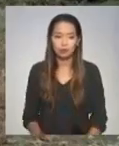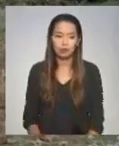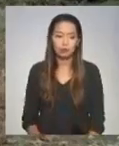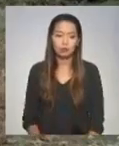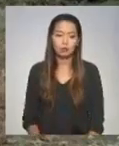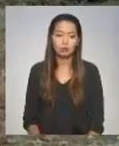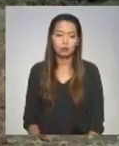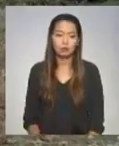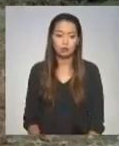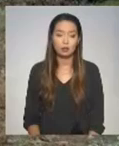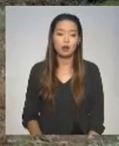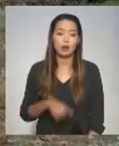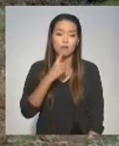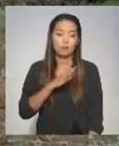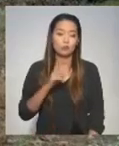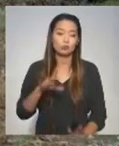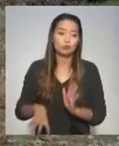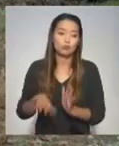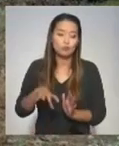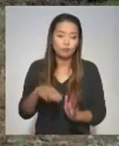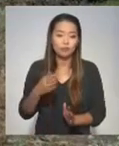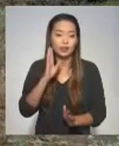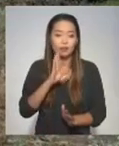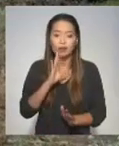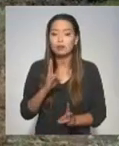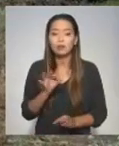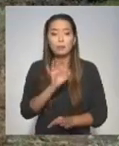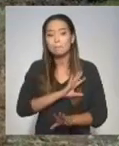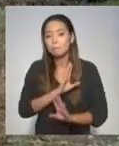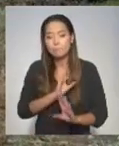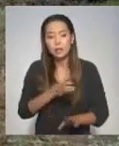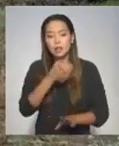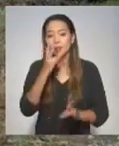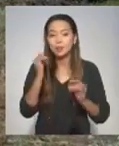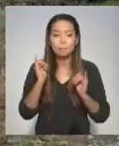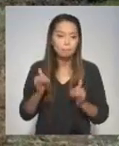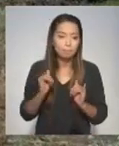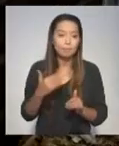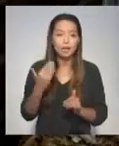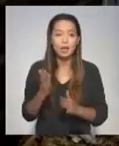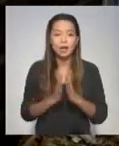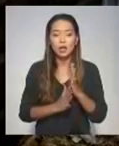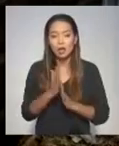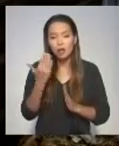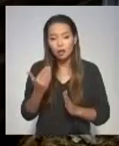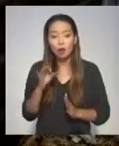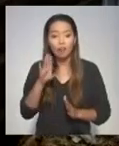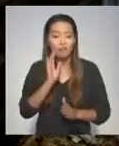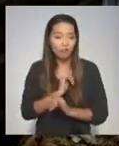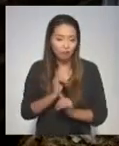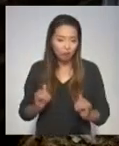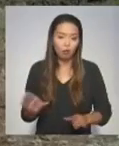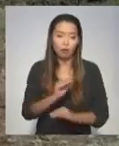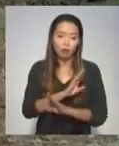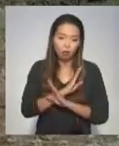скважинах вода непригодна к употреблению. Не пить, не поливать, потому что растения от нее гибнут. С города